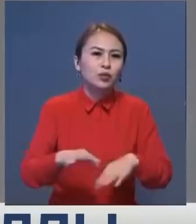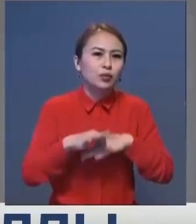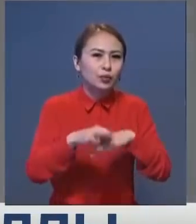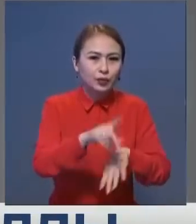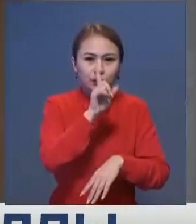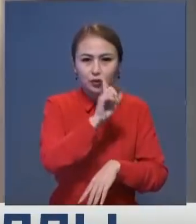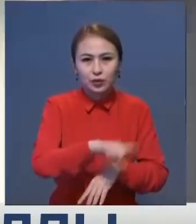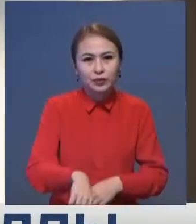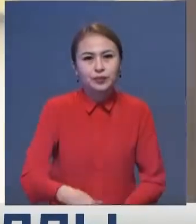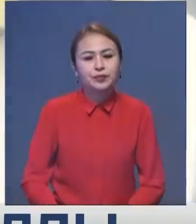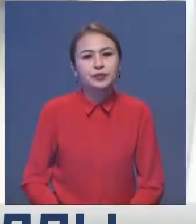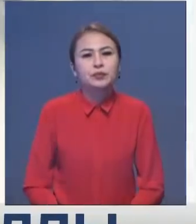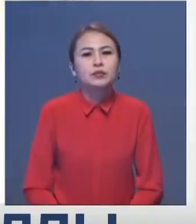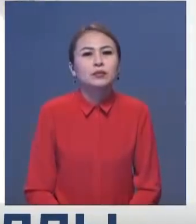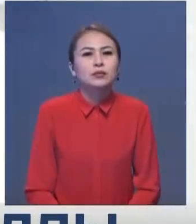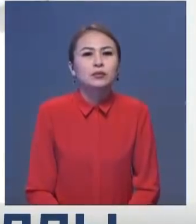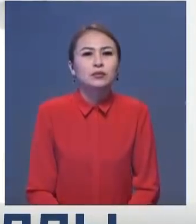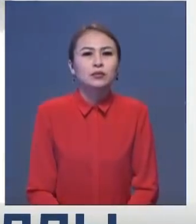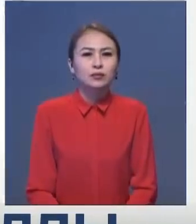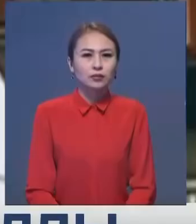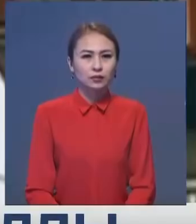отырыстары өтпейтін болды.